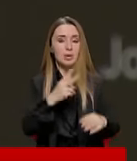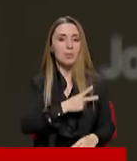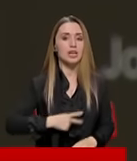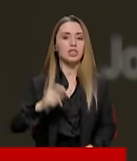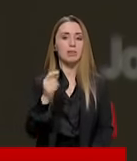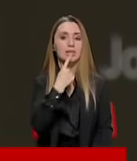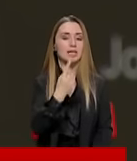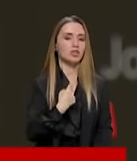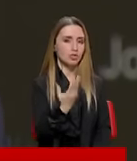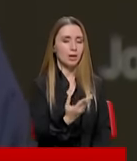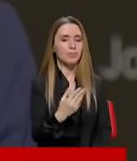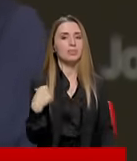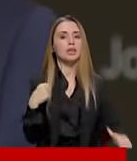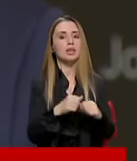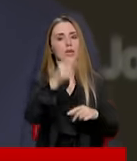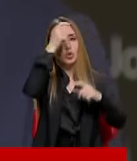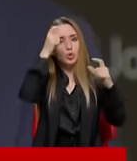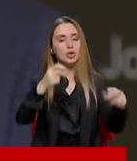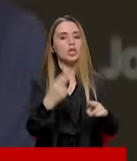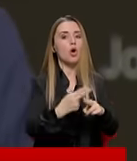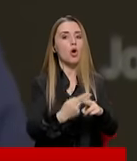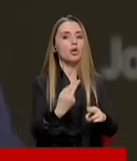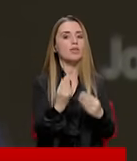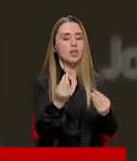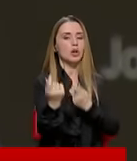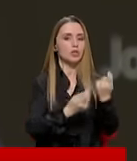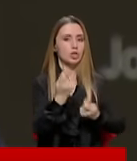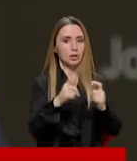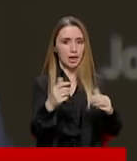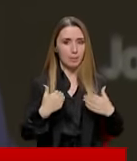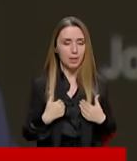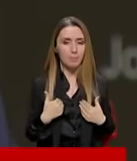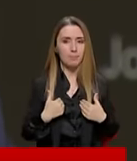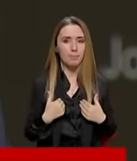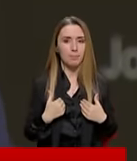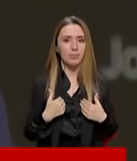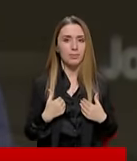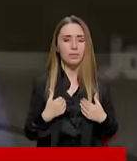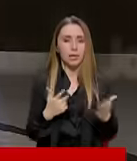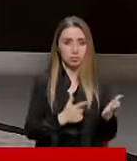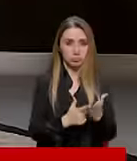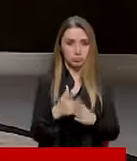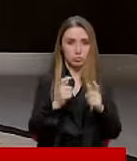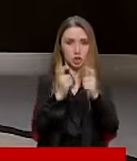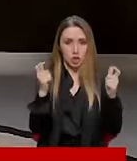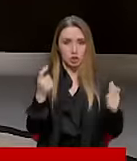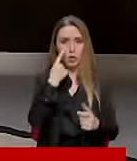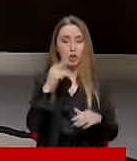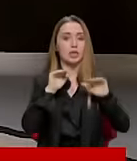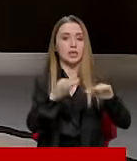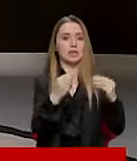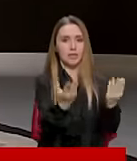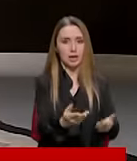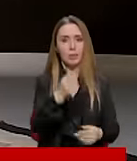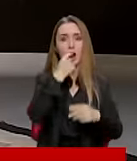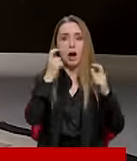yaptınız deyince mesela yine Türkiye'de Emsal olacak çalışmalar yaptık Eee kırsal kalkınmada çok büyük desteklerimiz